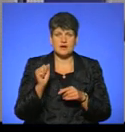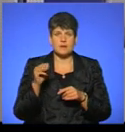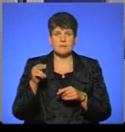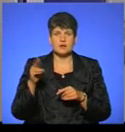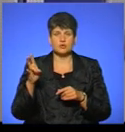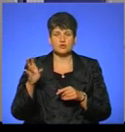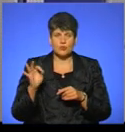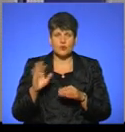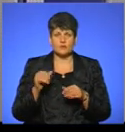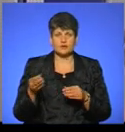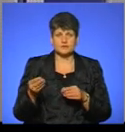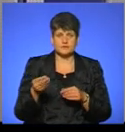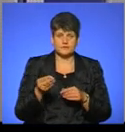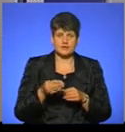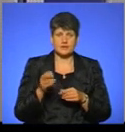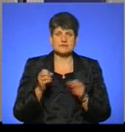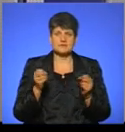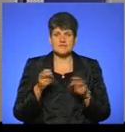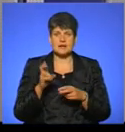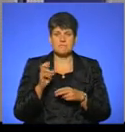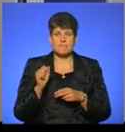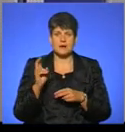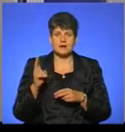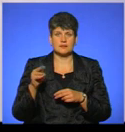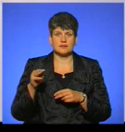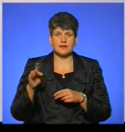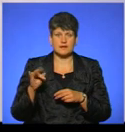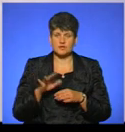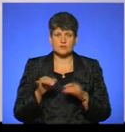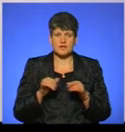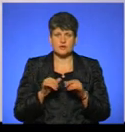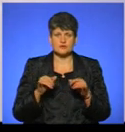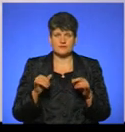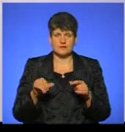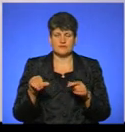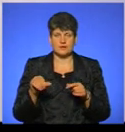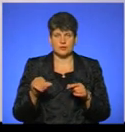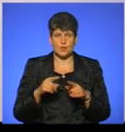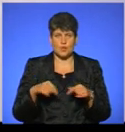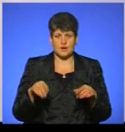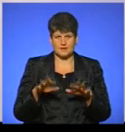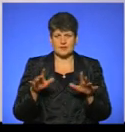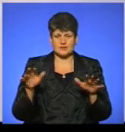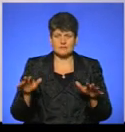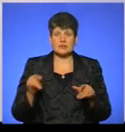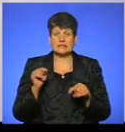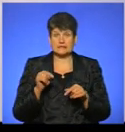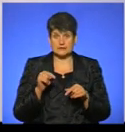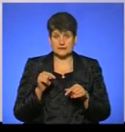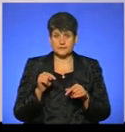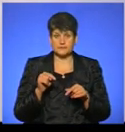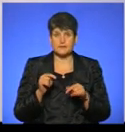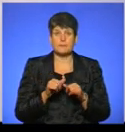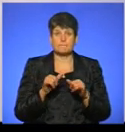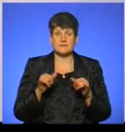що вносяться спеціальні бактерії, щоб не розвивалися мікроорганізми шкідливі, і таким чином